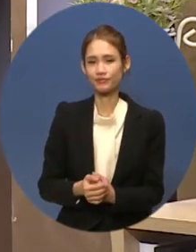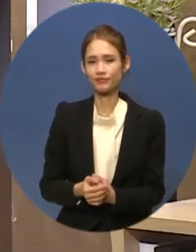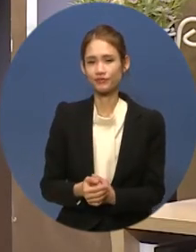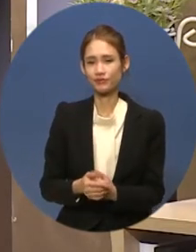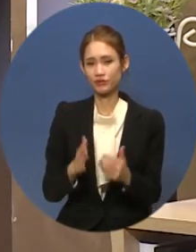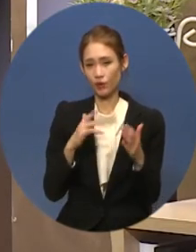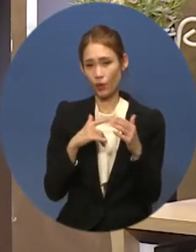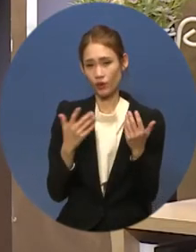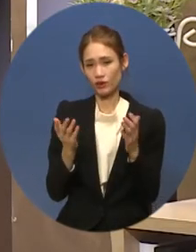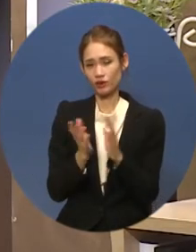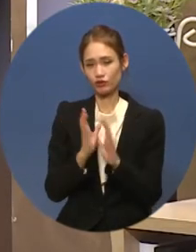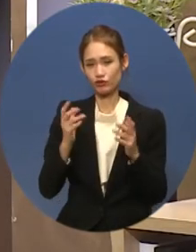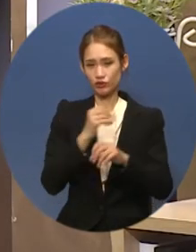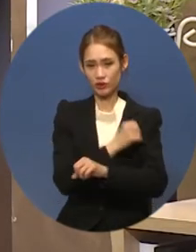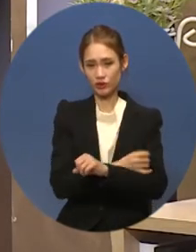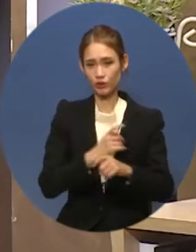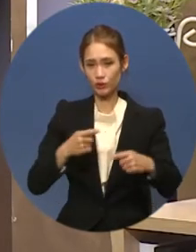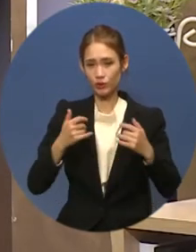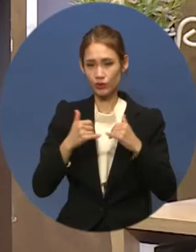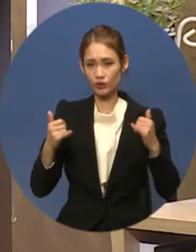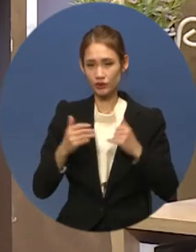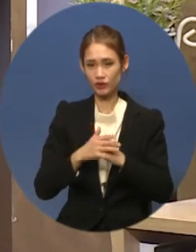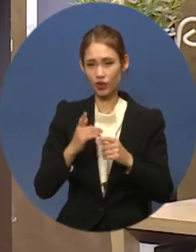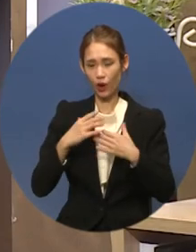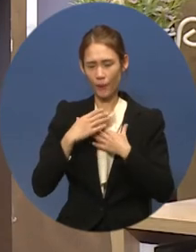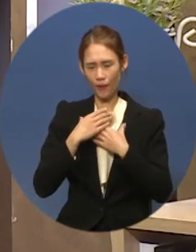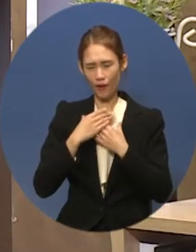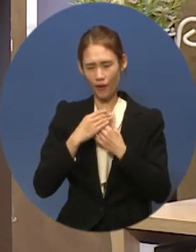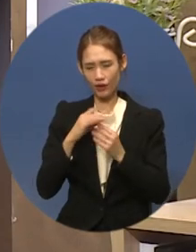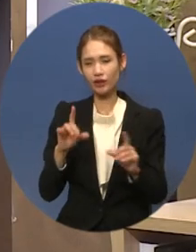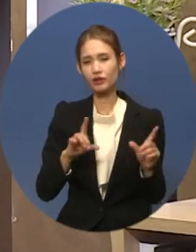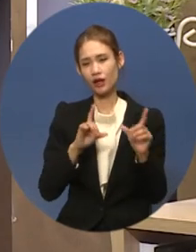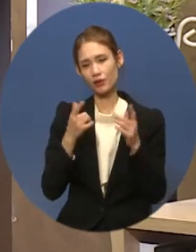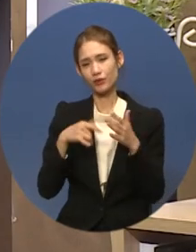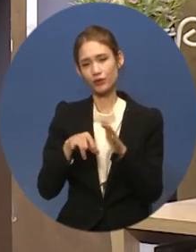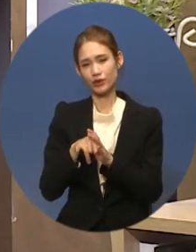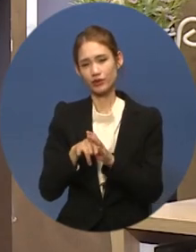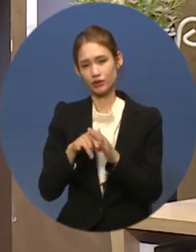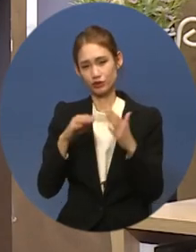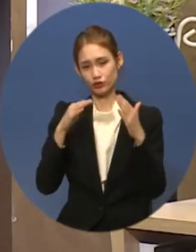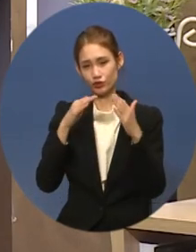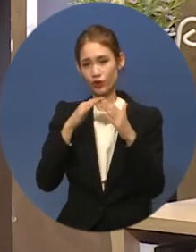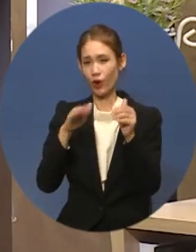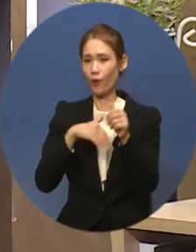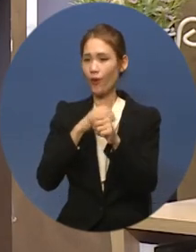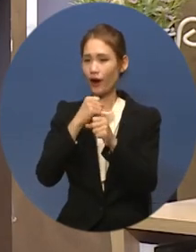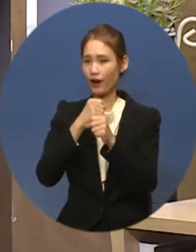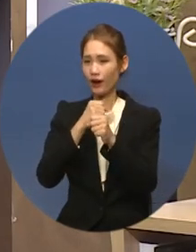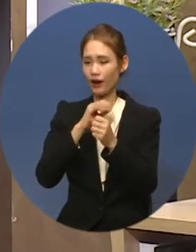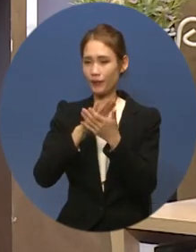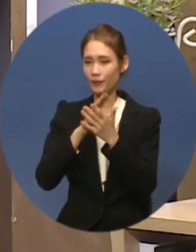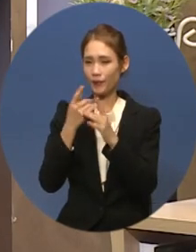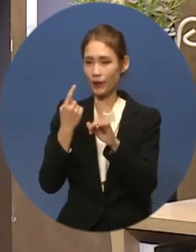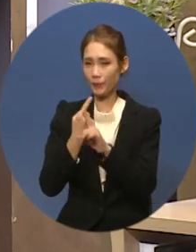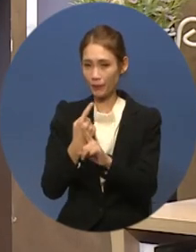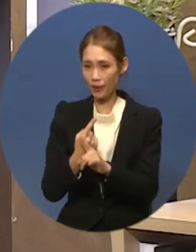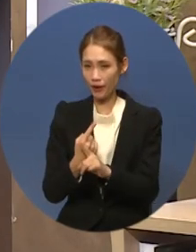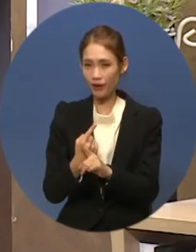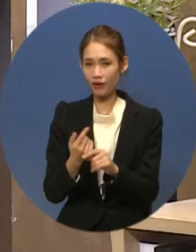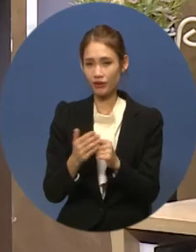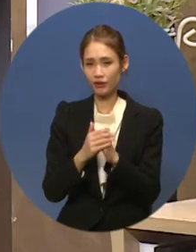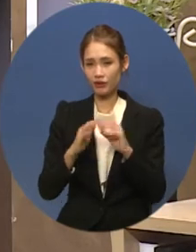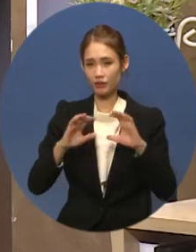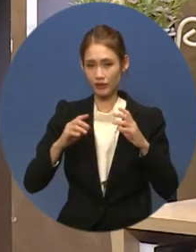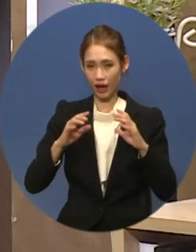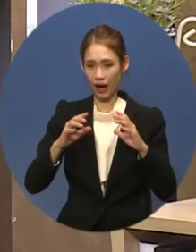공단에서는 국가유공자가 또 안락한 노후를 보낼 수 있도록 주거환경을 개선해주는 나라사랑 행복한